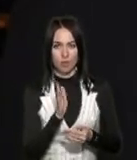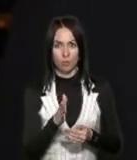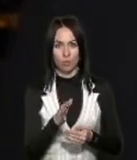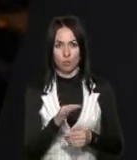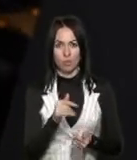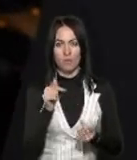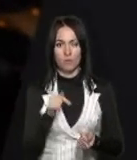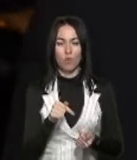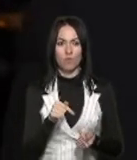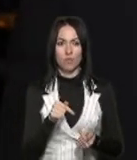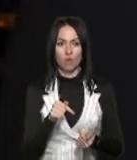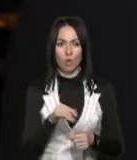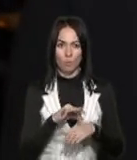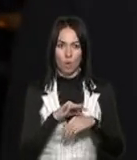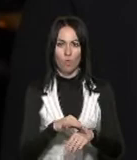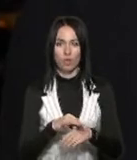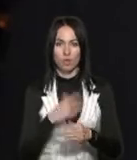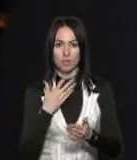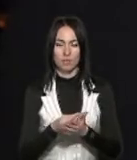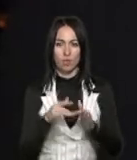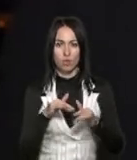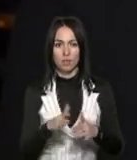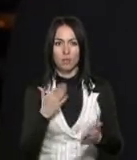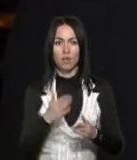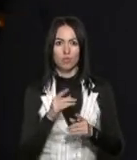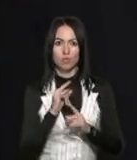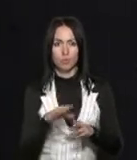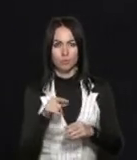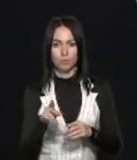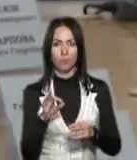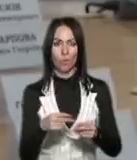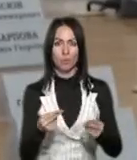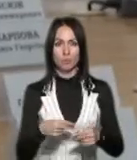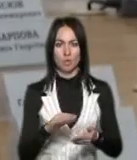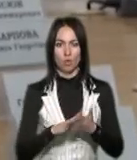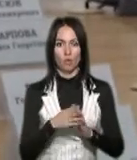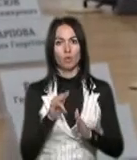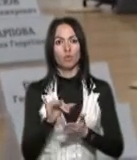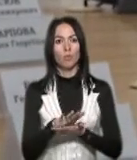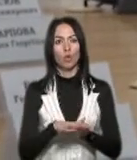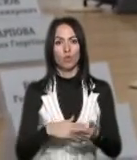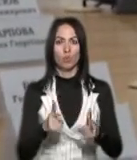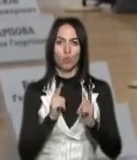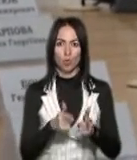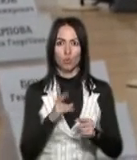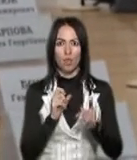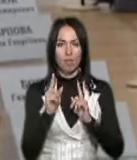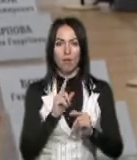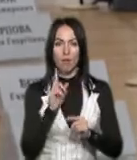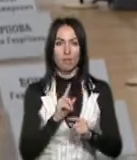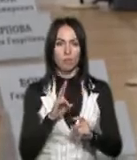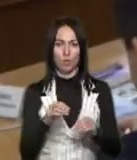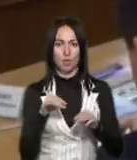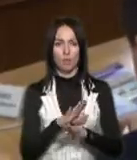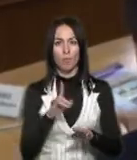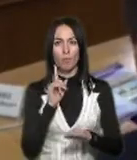відповідно проводити свої дії, якщо не буде підписано договір. Чи продовжуватимуть угоду, на нараді не вирішили.